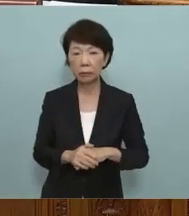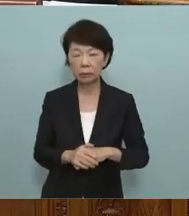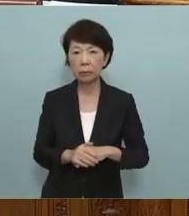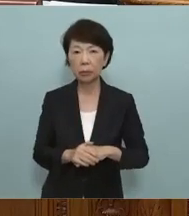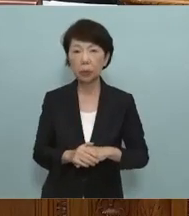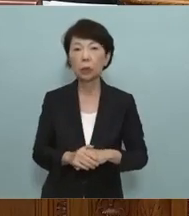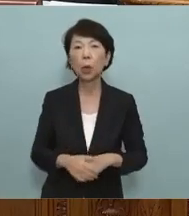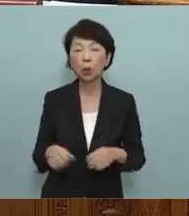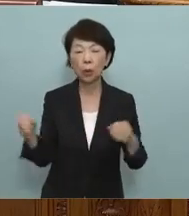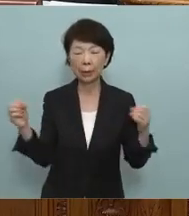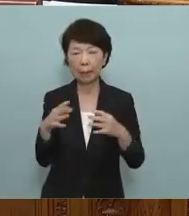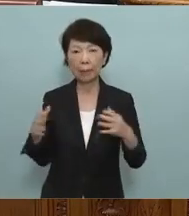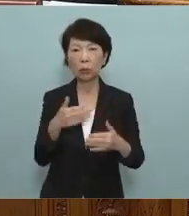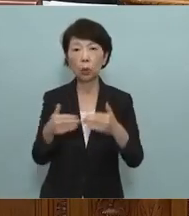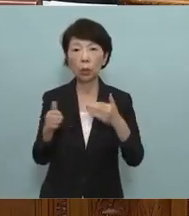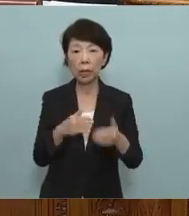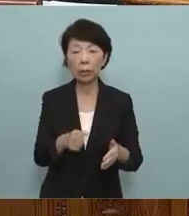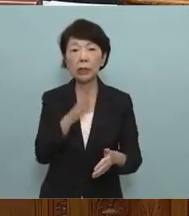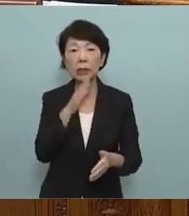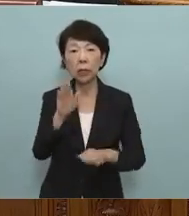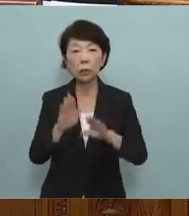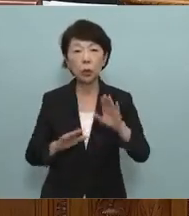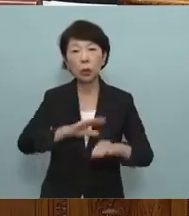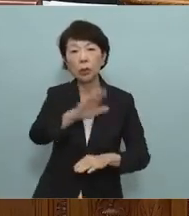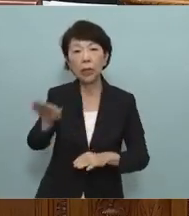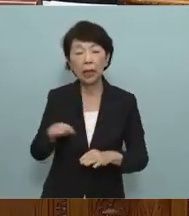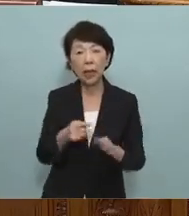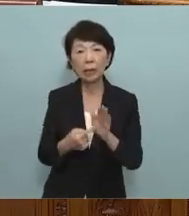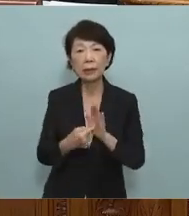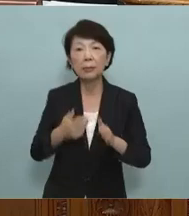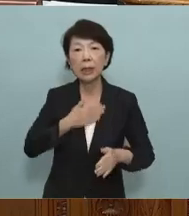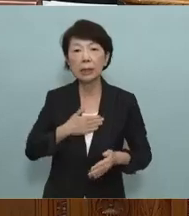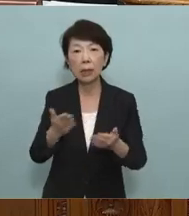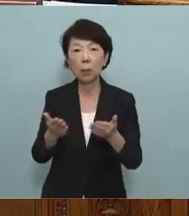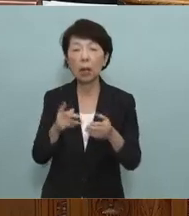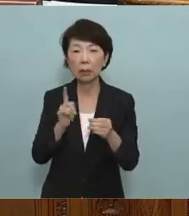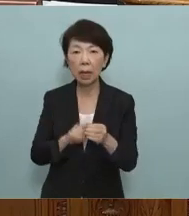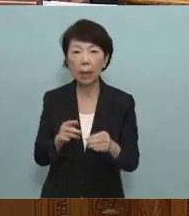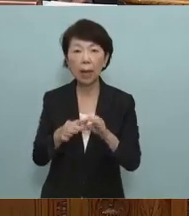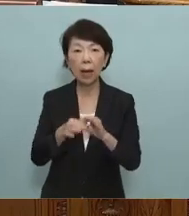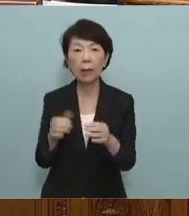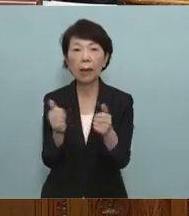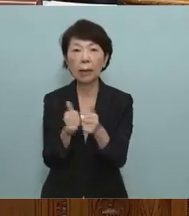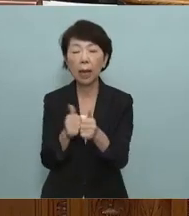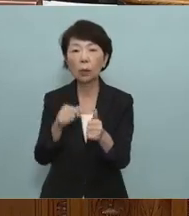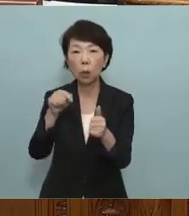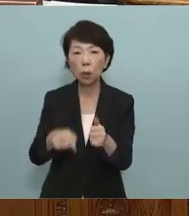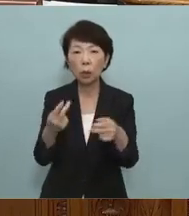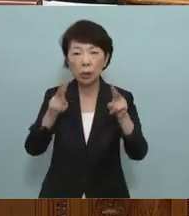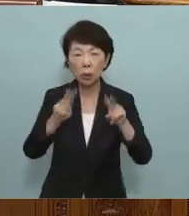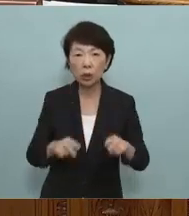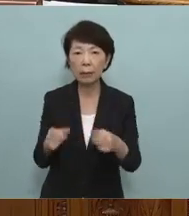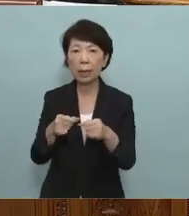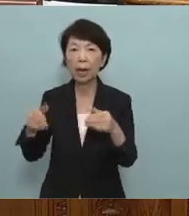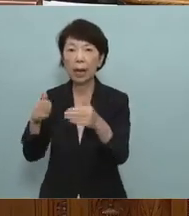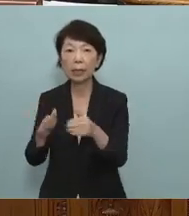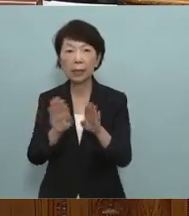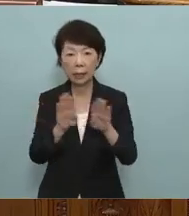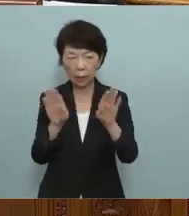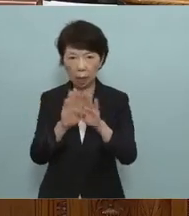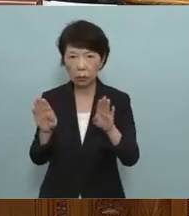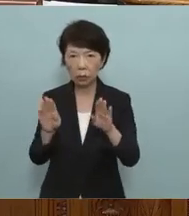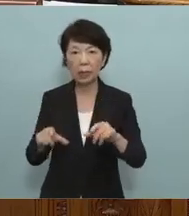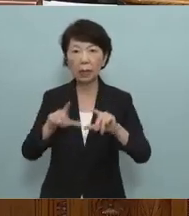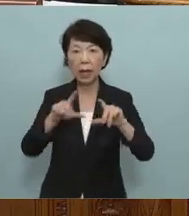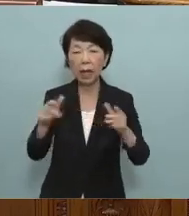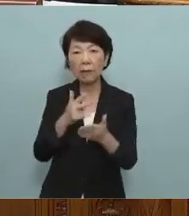を世界の指導者に直接知ってもらうため、関連会合の広島、長崎での開催、平和